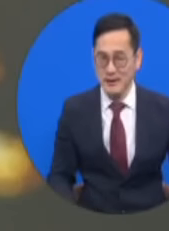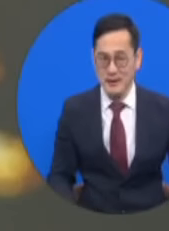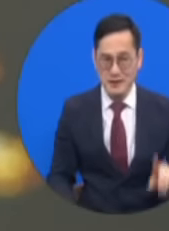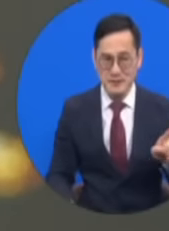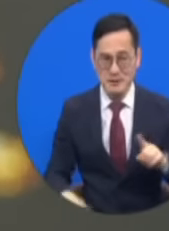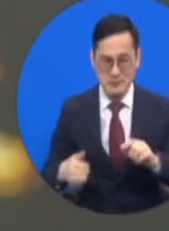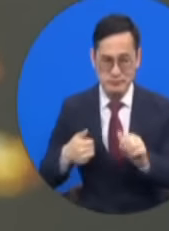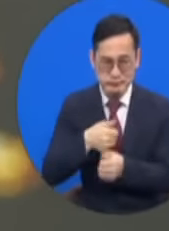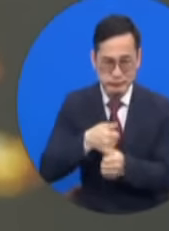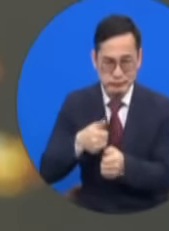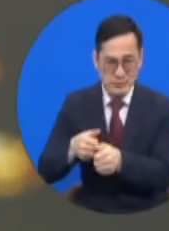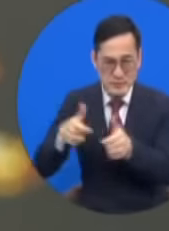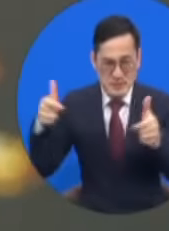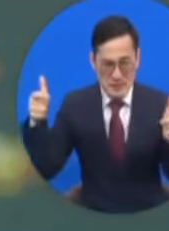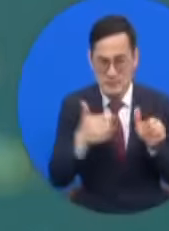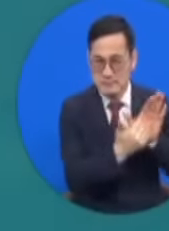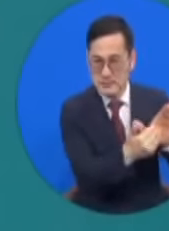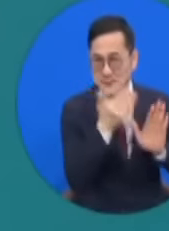후에 이야기 나눠보죠.